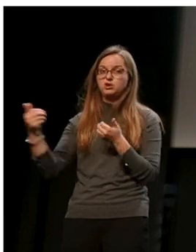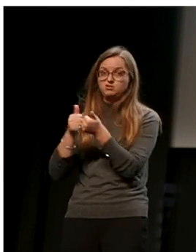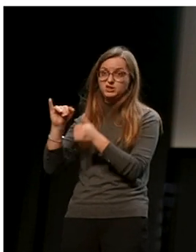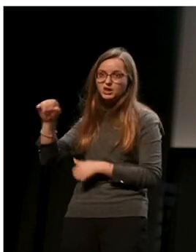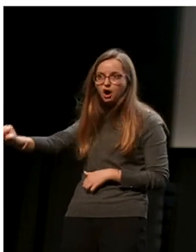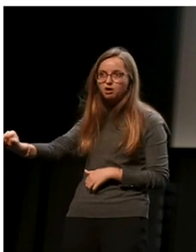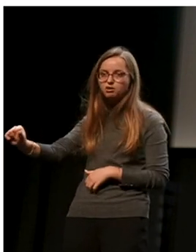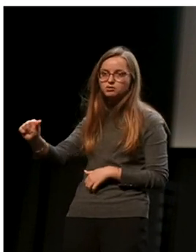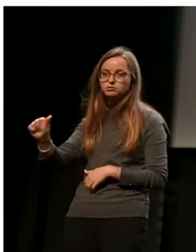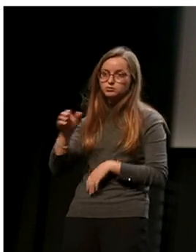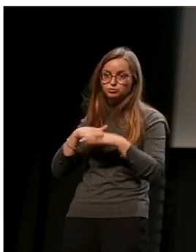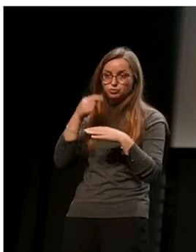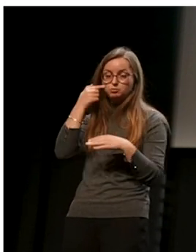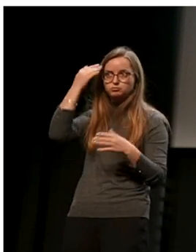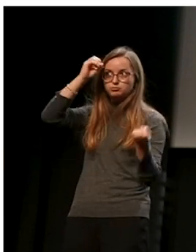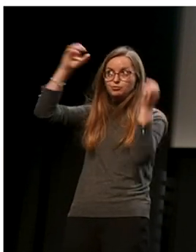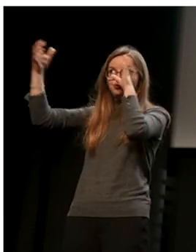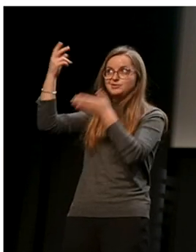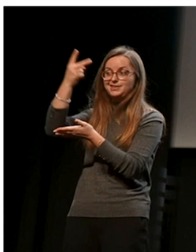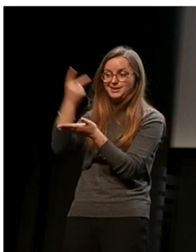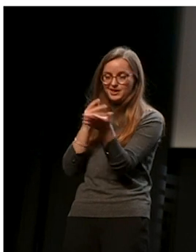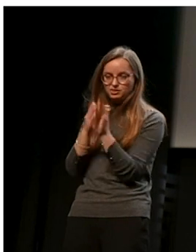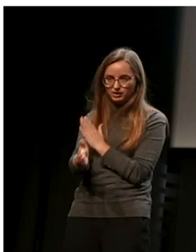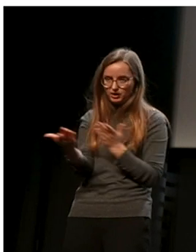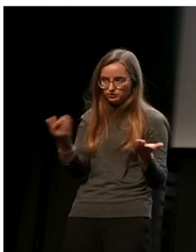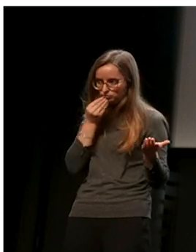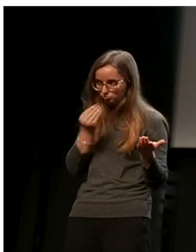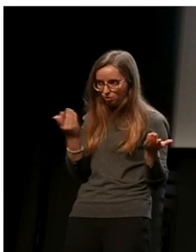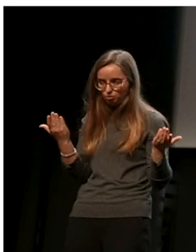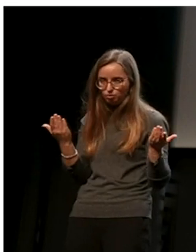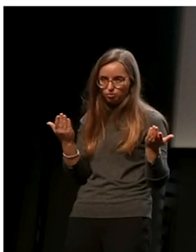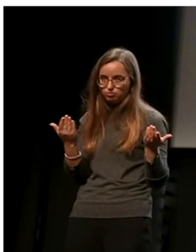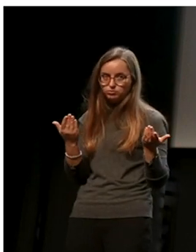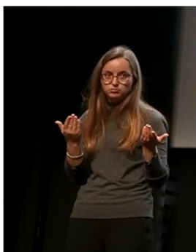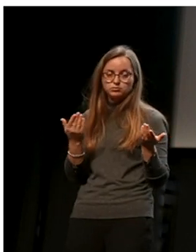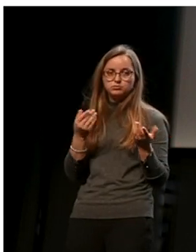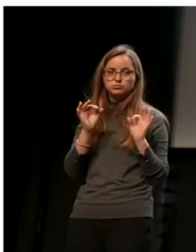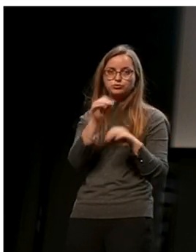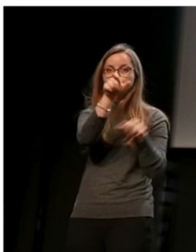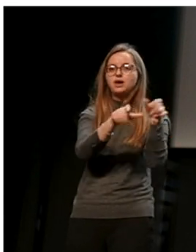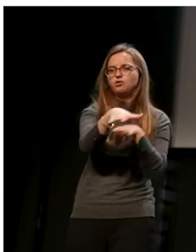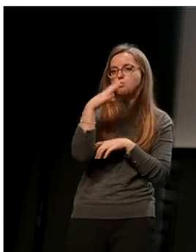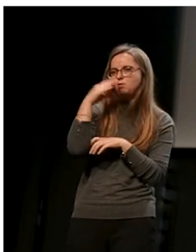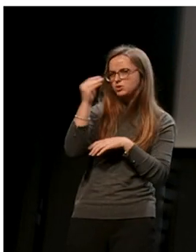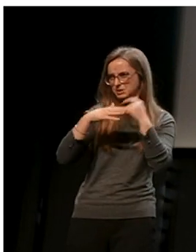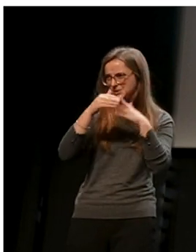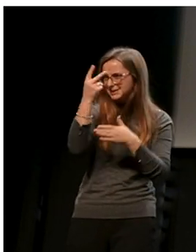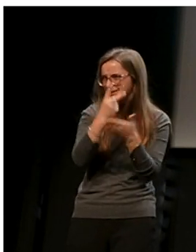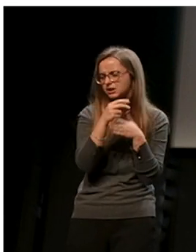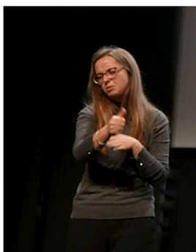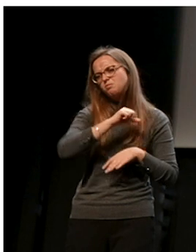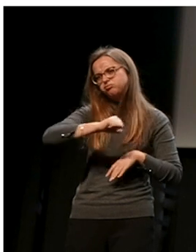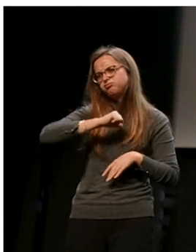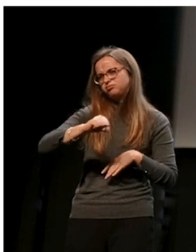que d'avoir un retour direct avec un illustrateur qui, quand ils sont professionnels, réagissent très très vite, quoi. Enfin...